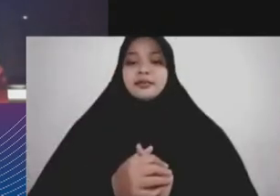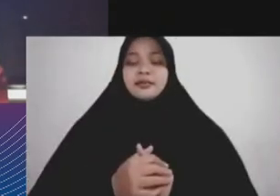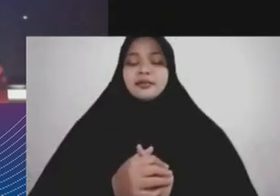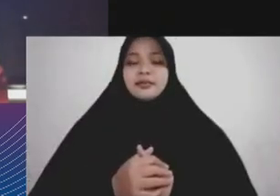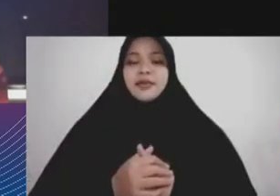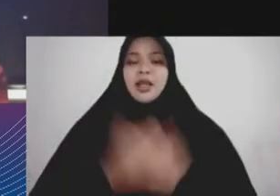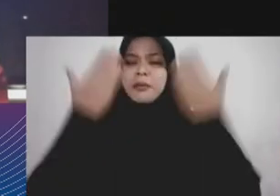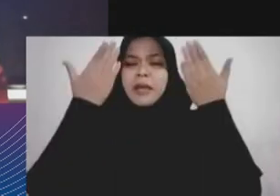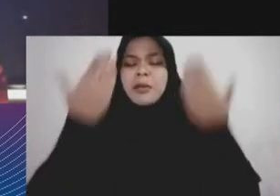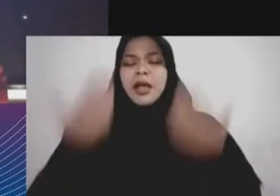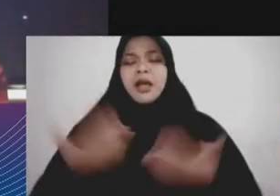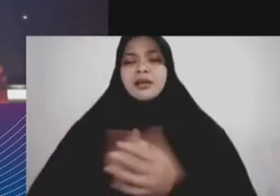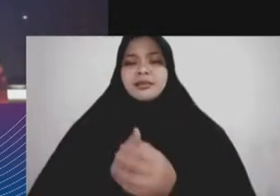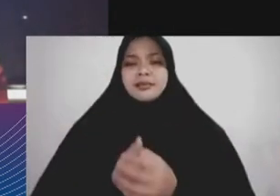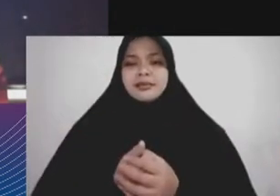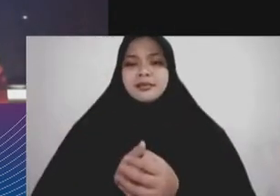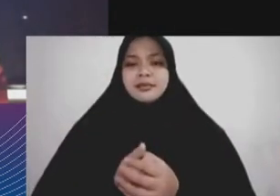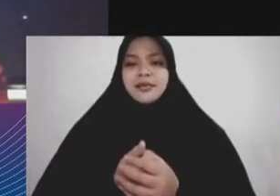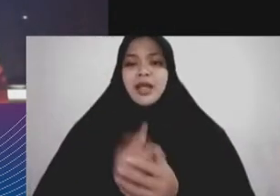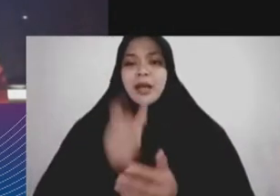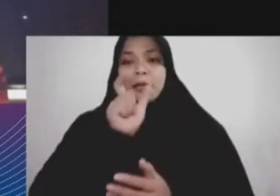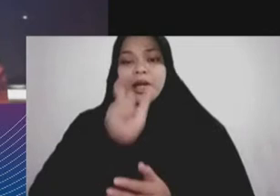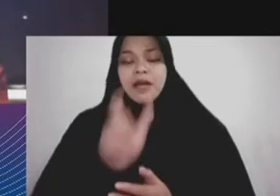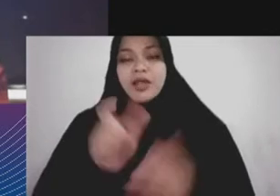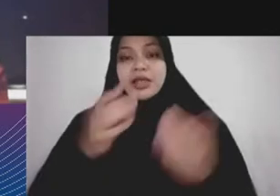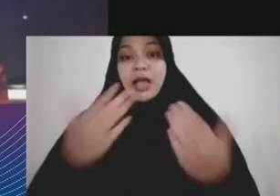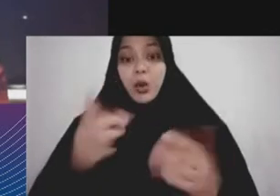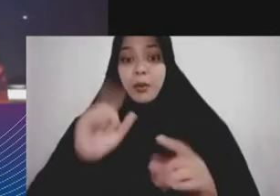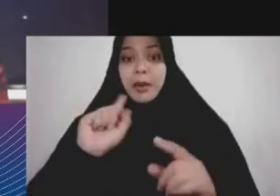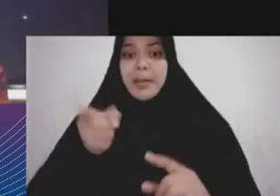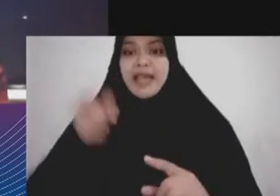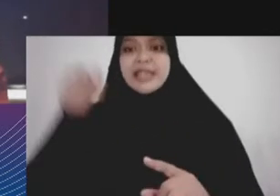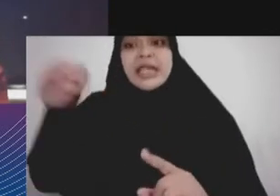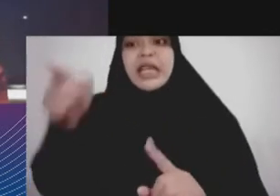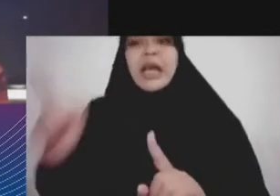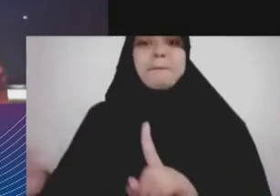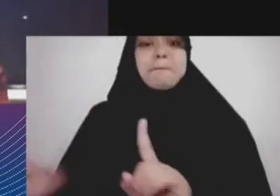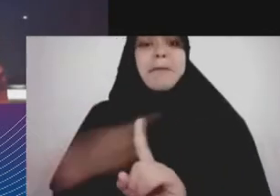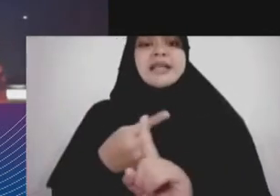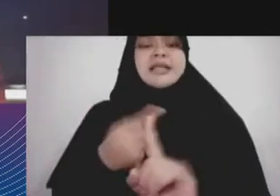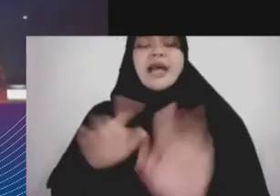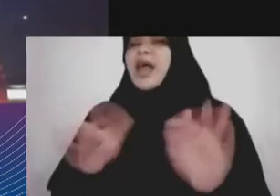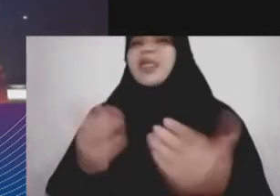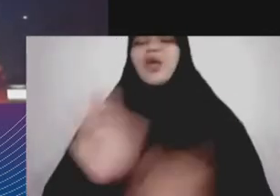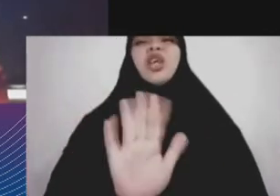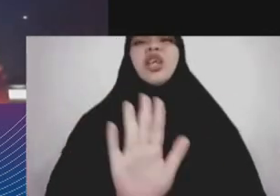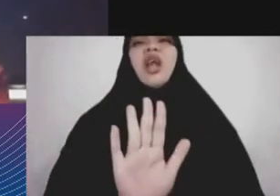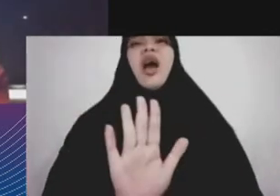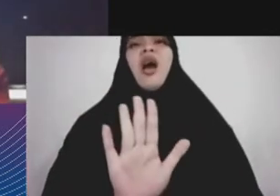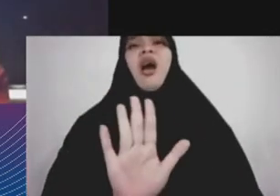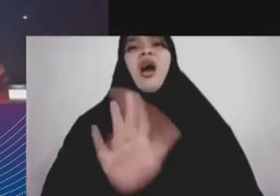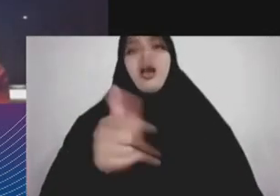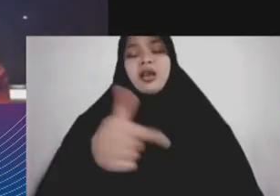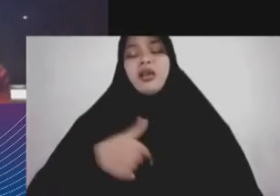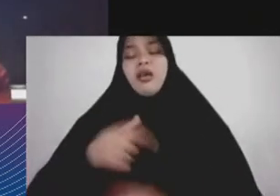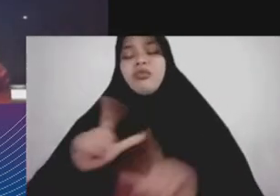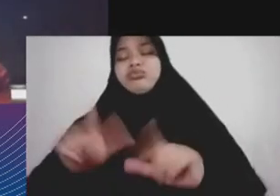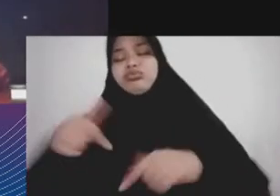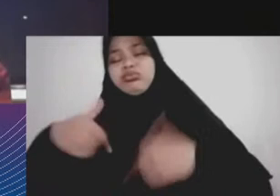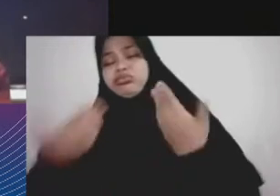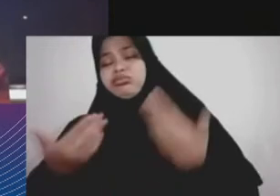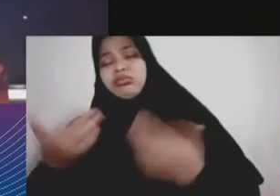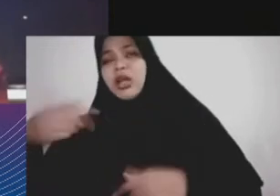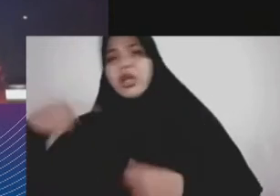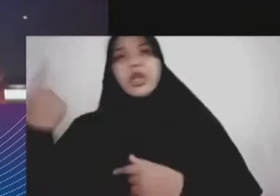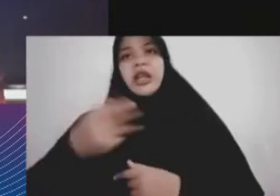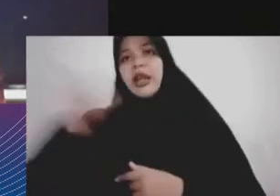bagaimana mendefinisikan atau memastikan bahwa dia dipaksa atau tidak gitu. Walaupun kita paham dalam konteks yang